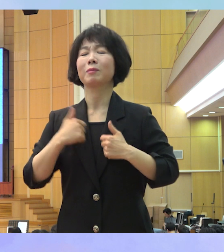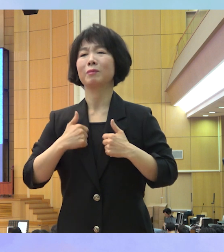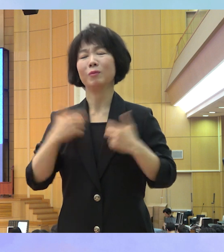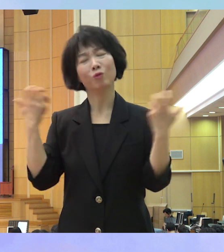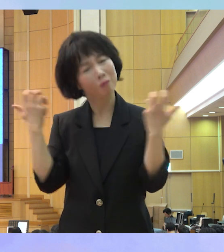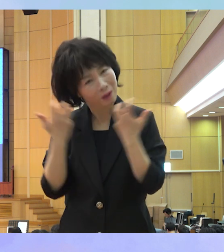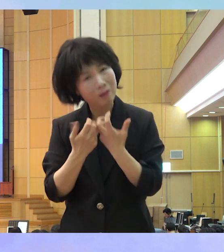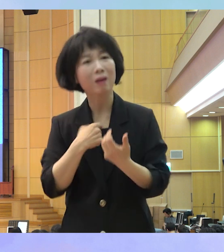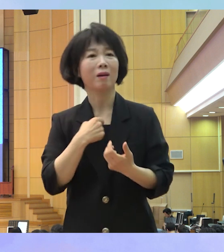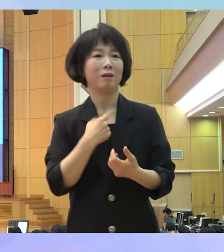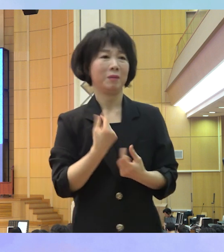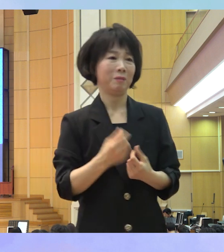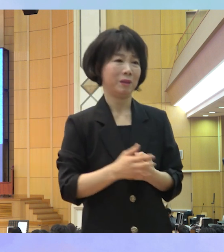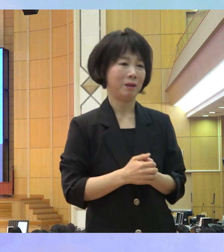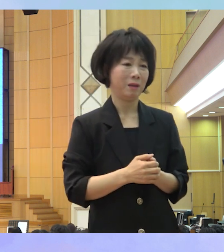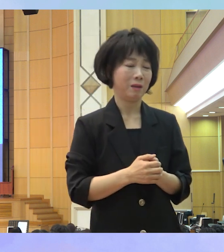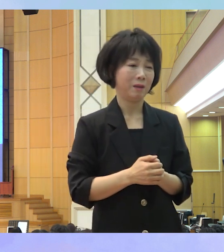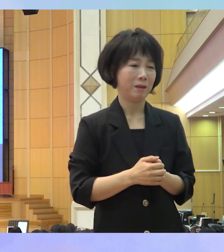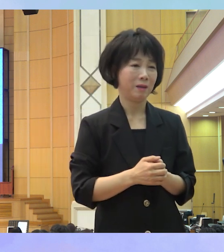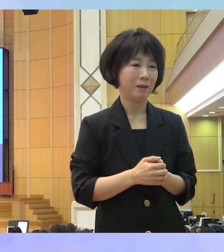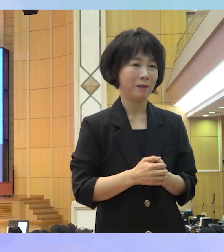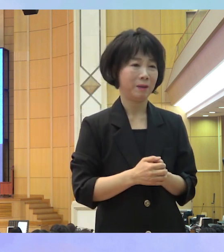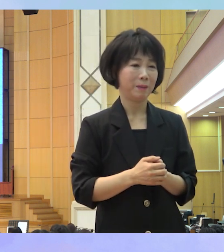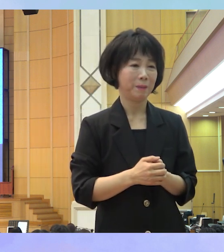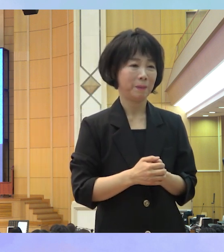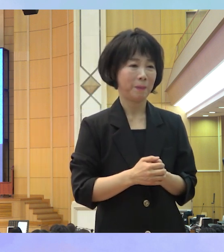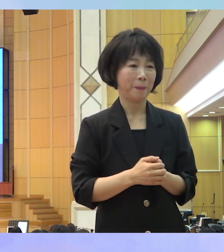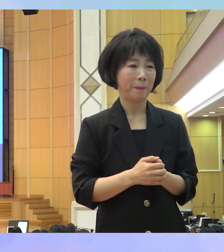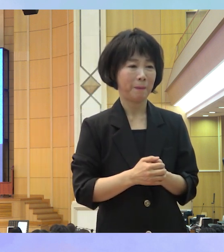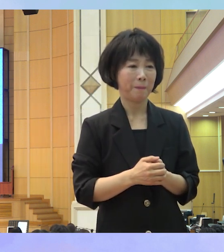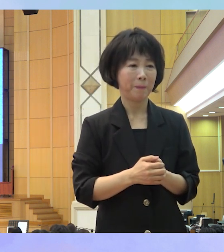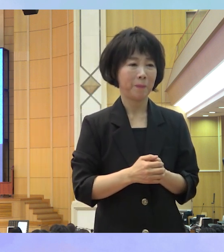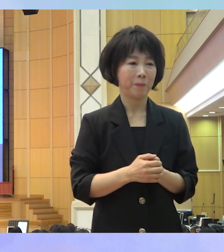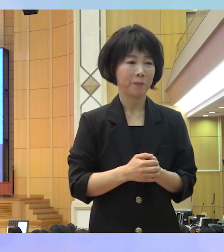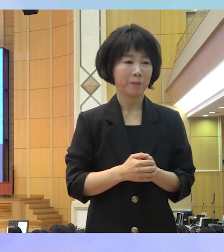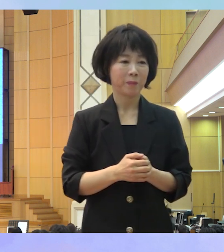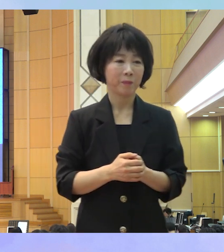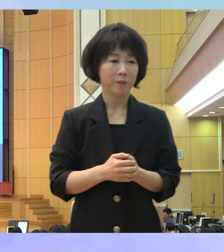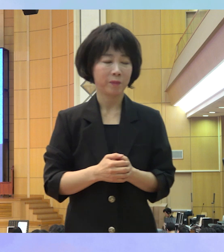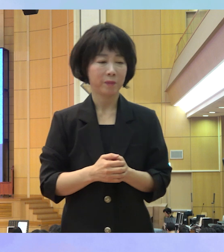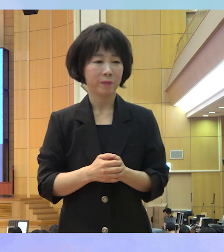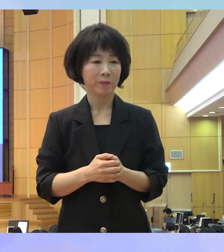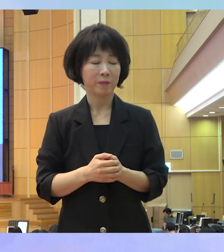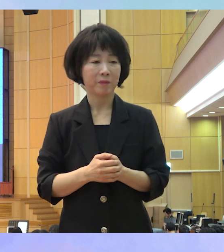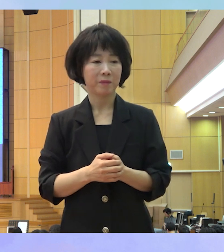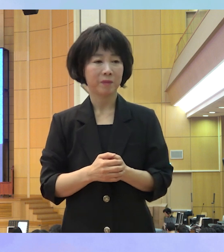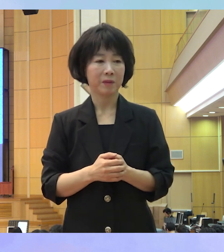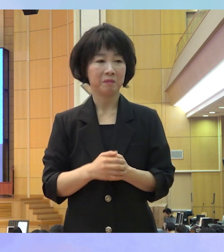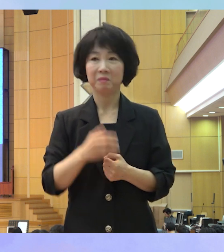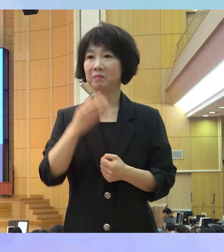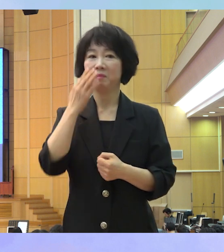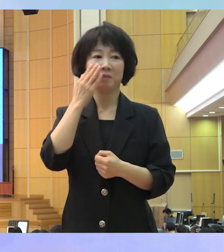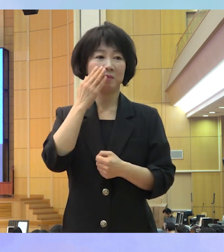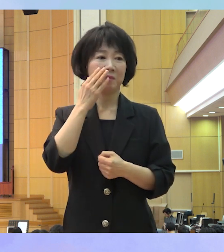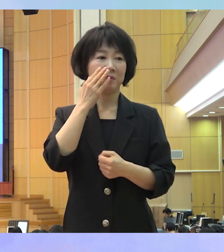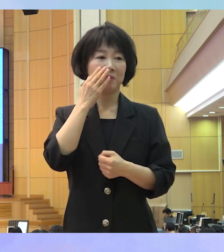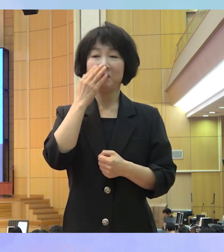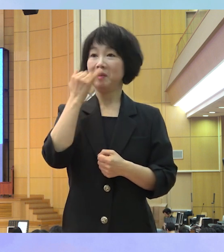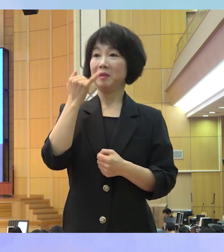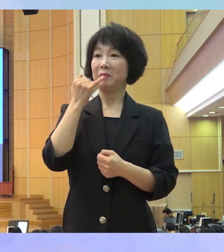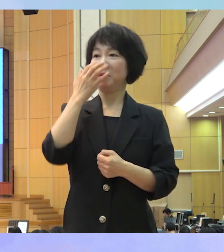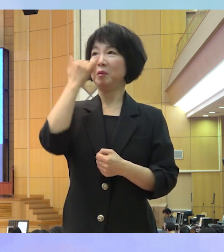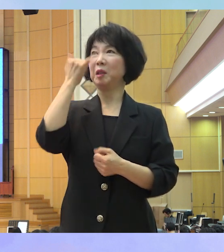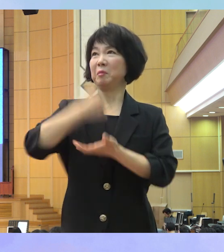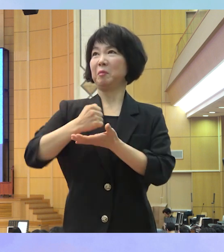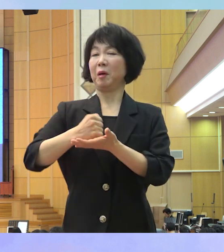겁니다. 또 뭐 어떤 분은 그냥 괜히 마음이 그래가지고, 아닌데요, 저번에 마사지기 사다 드리니까